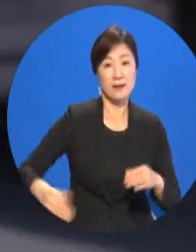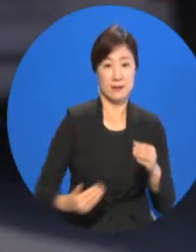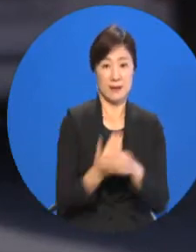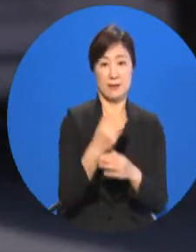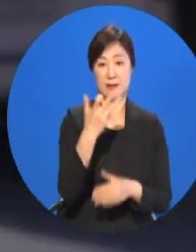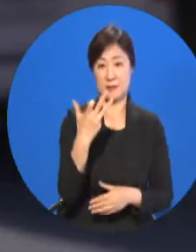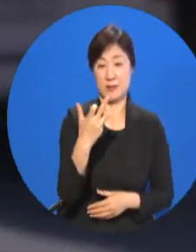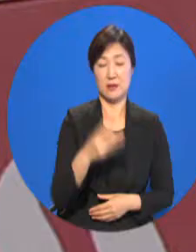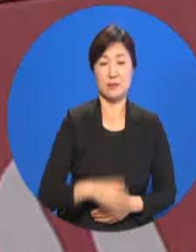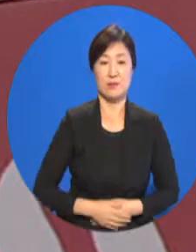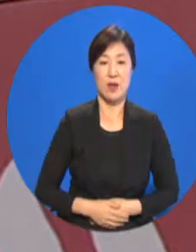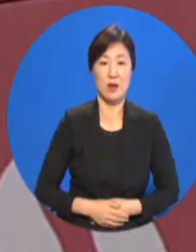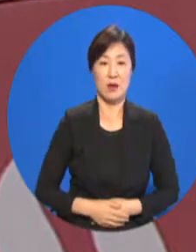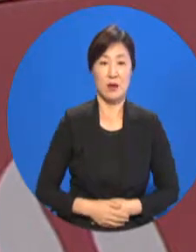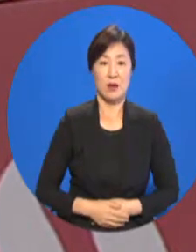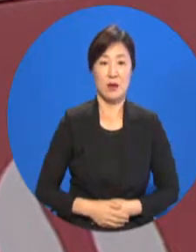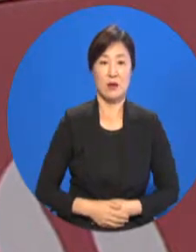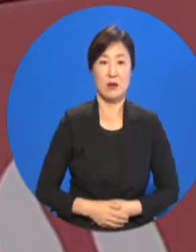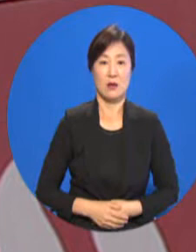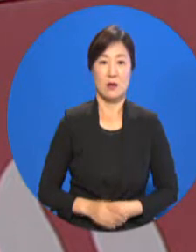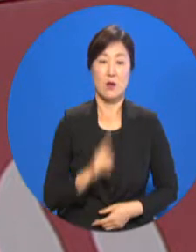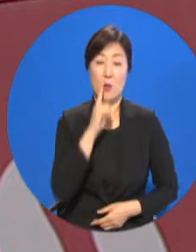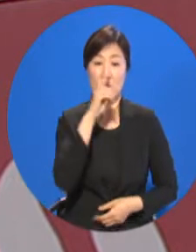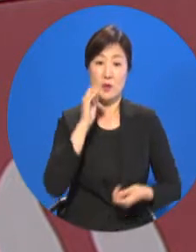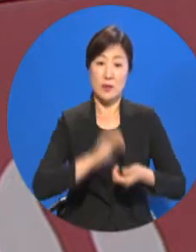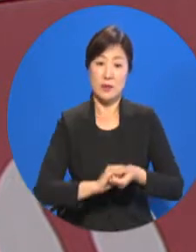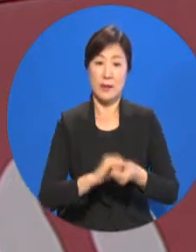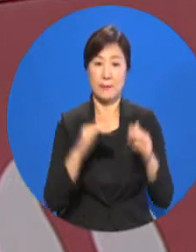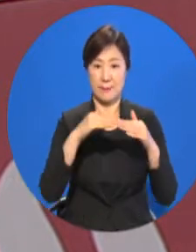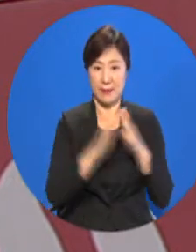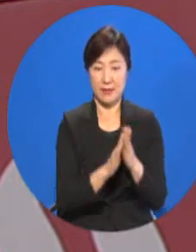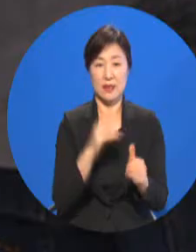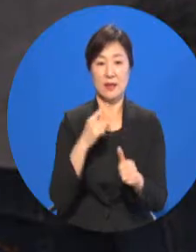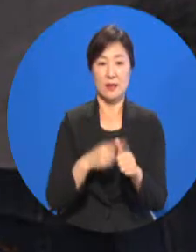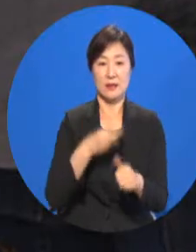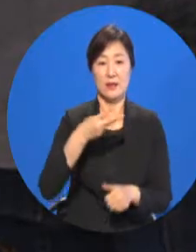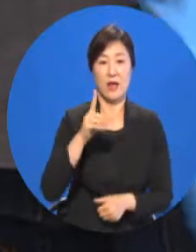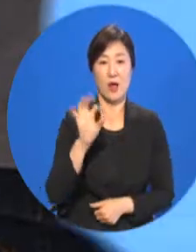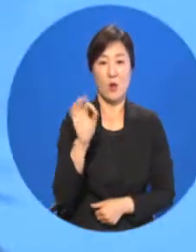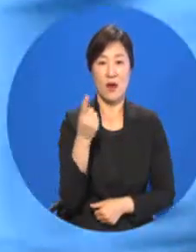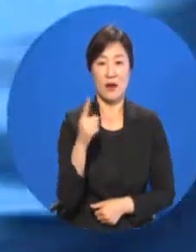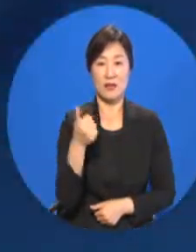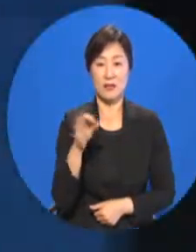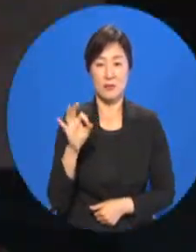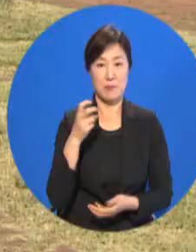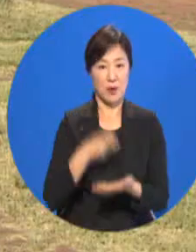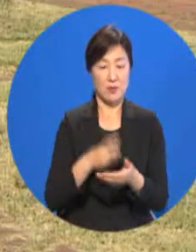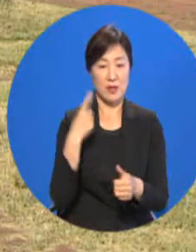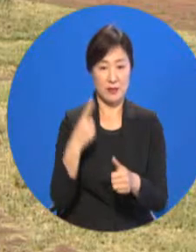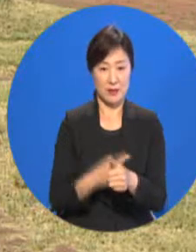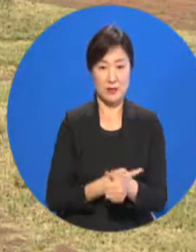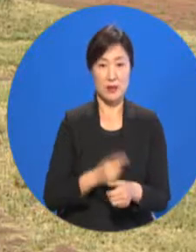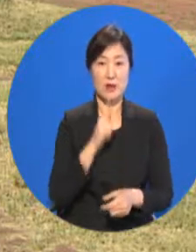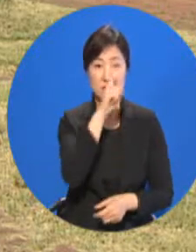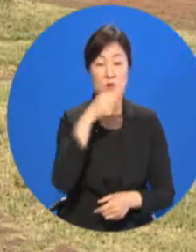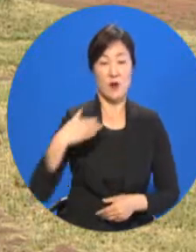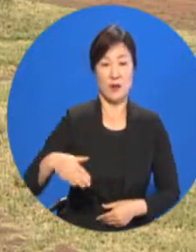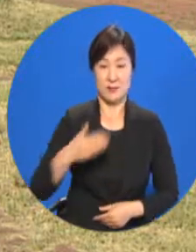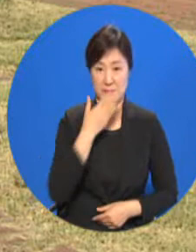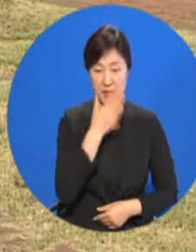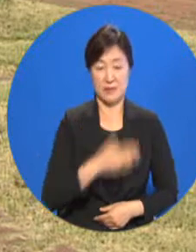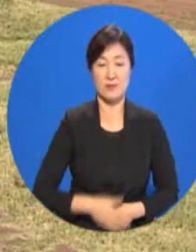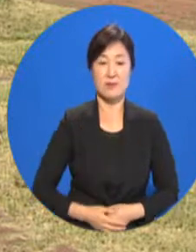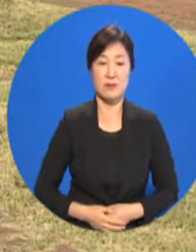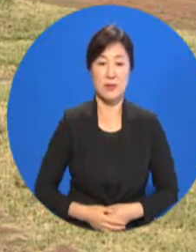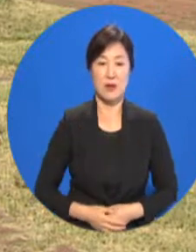살인죄의 공소시효를 폐지한 이른바 태완이법 시행으로 공소시효가 살아있는 사건들입니다. 지역민들은 이번